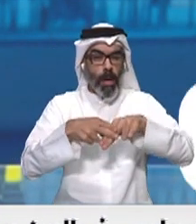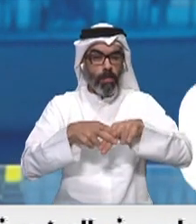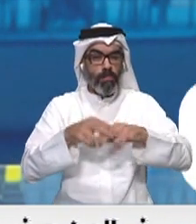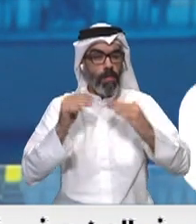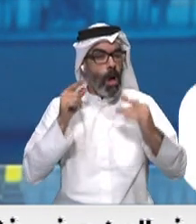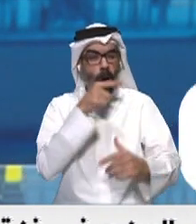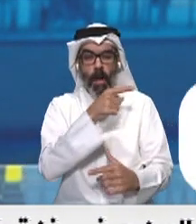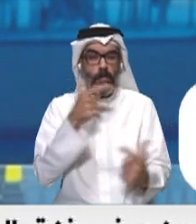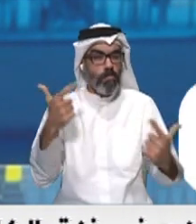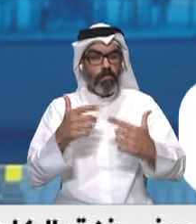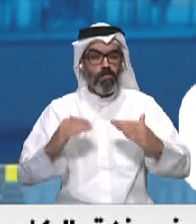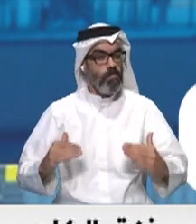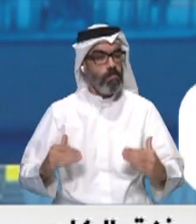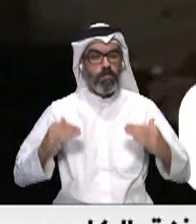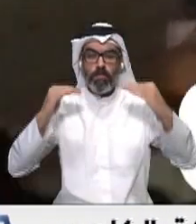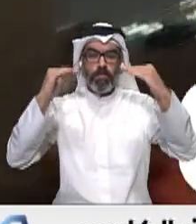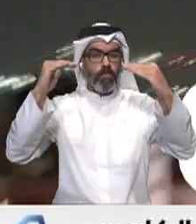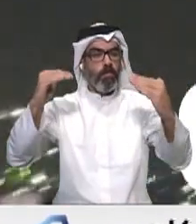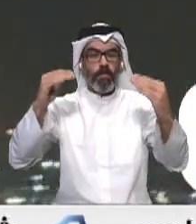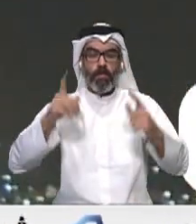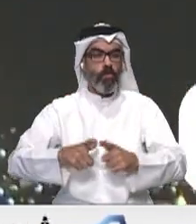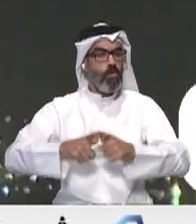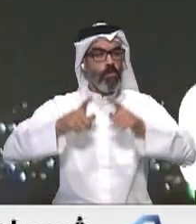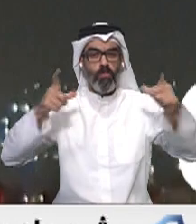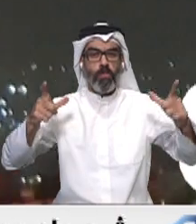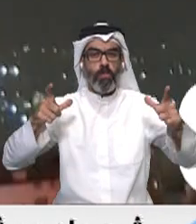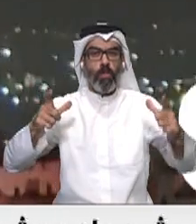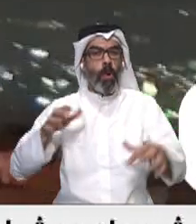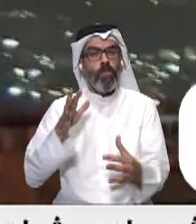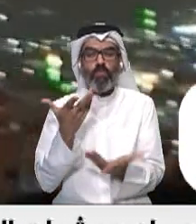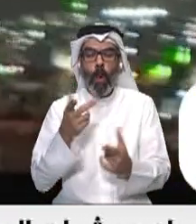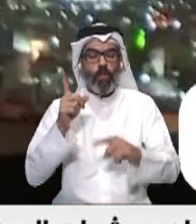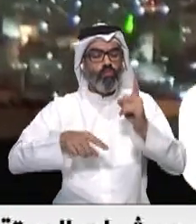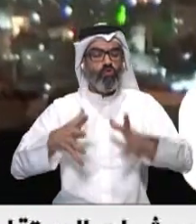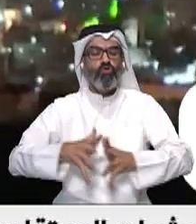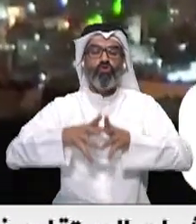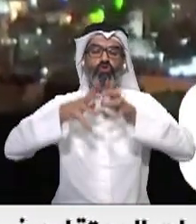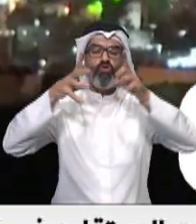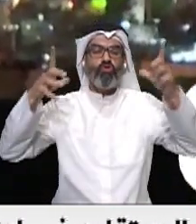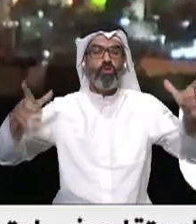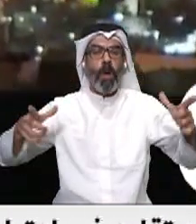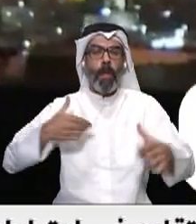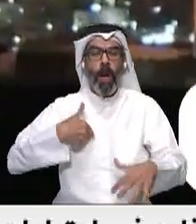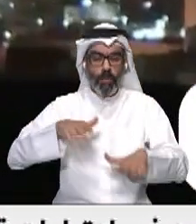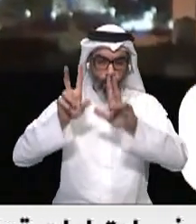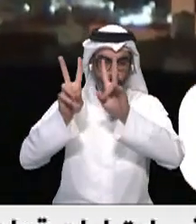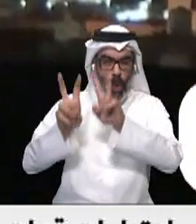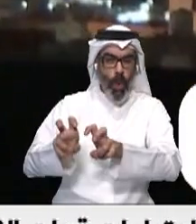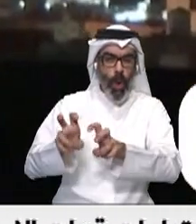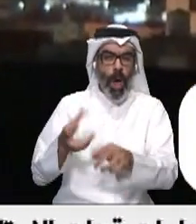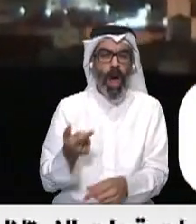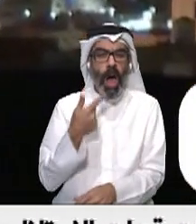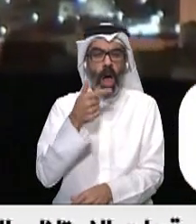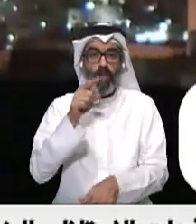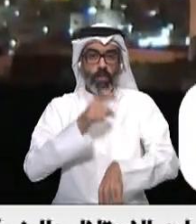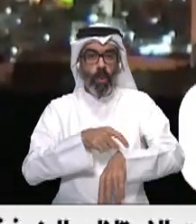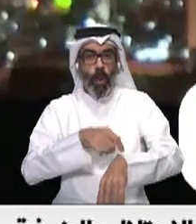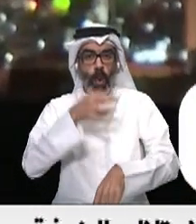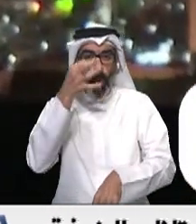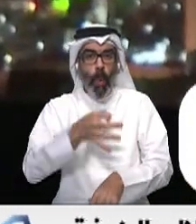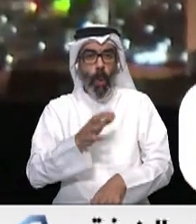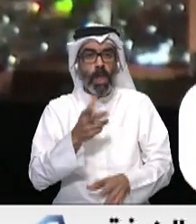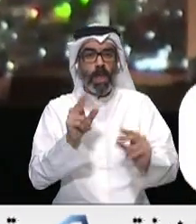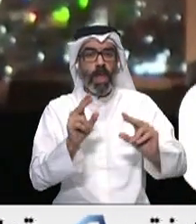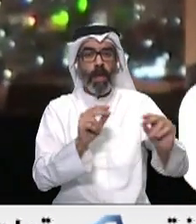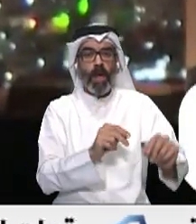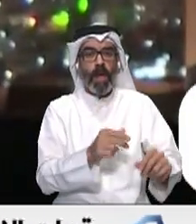الاوسط وسوف يترتب عليها عواقب وخيمه يجب العمل على منعها ياتي ذلك في الوقت الذي قالت فيه